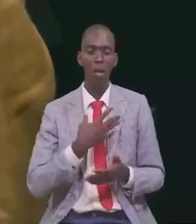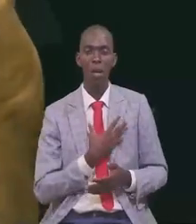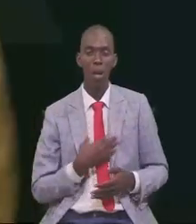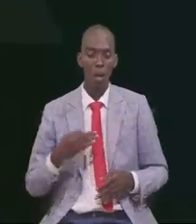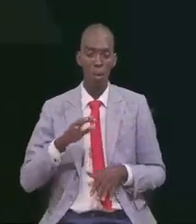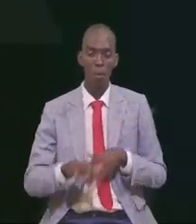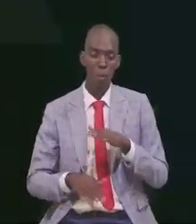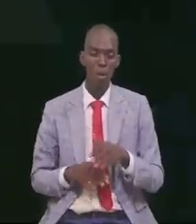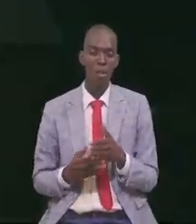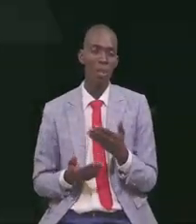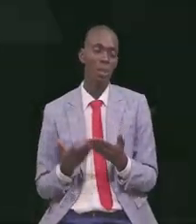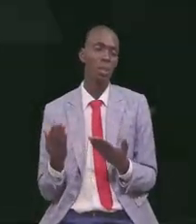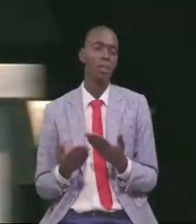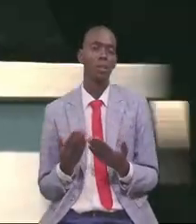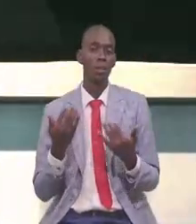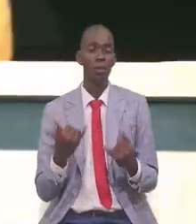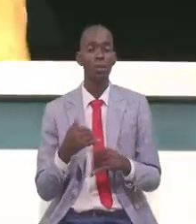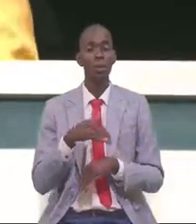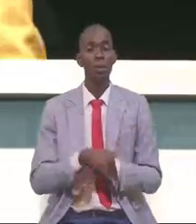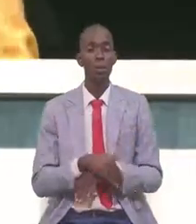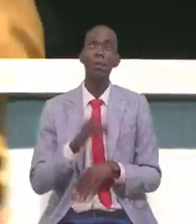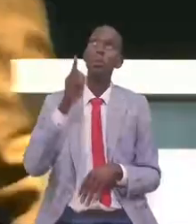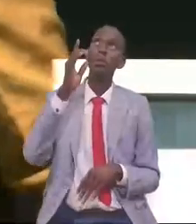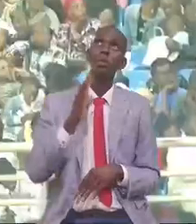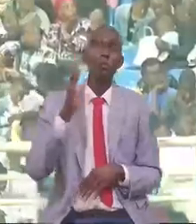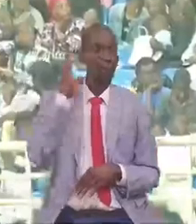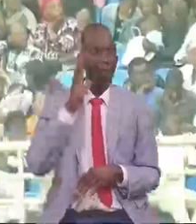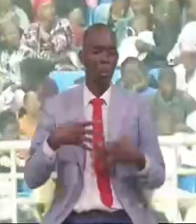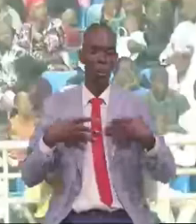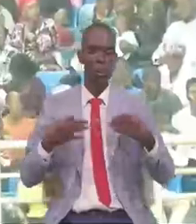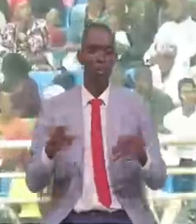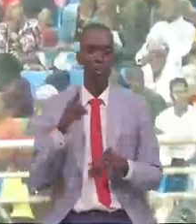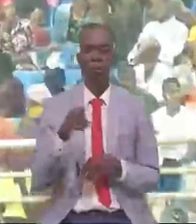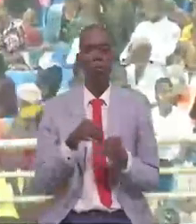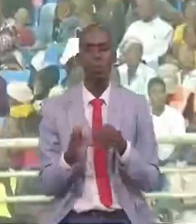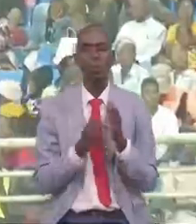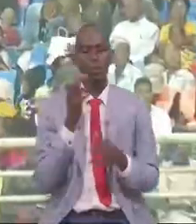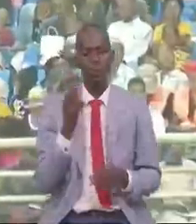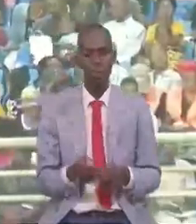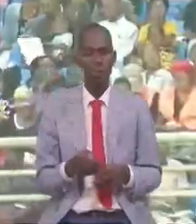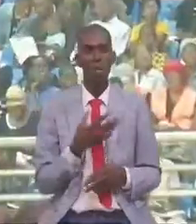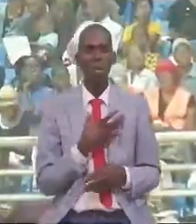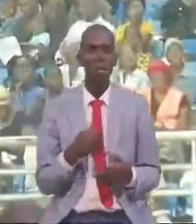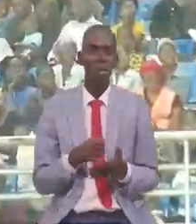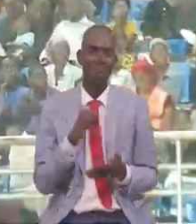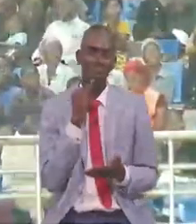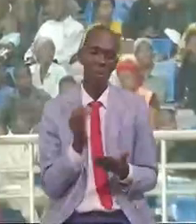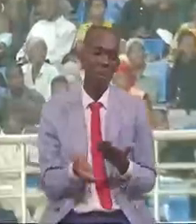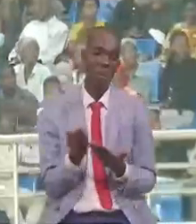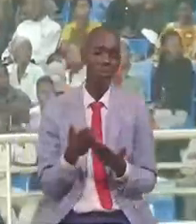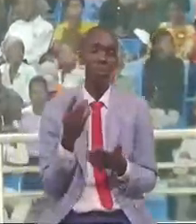Ce soir, Dieu va te guérir. Et c'est facile. Tout ce qu'il doit